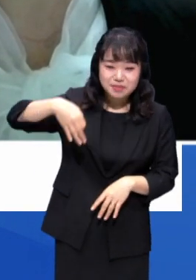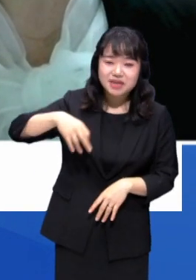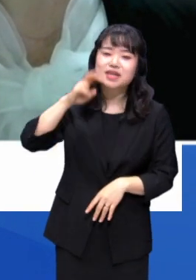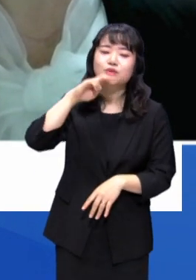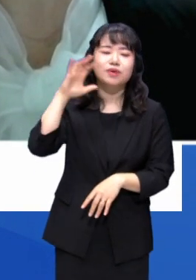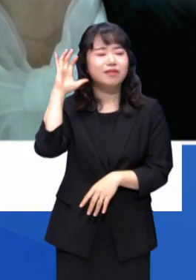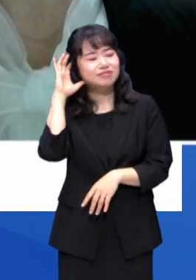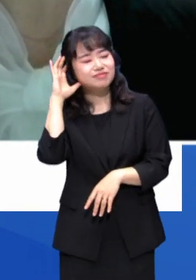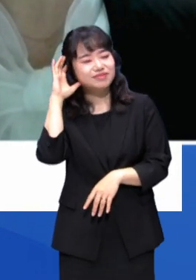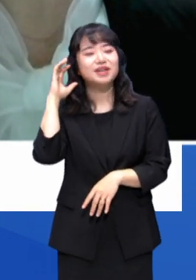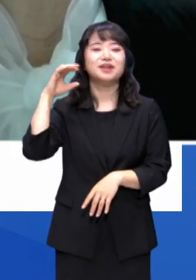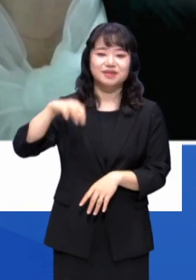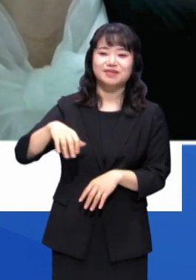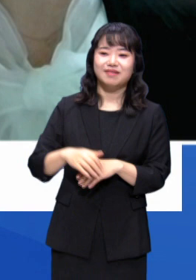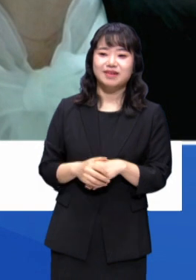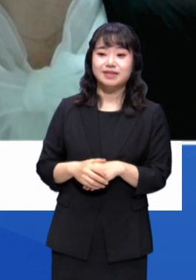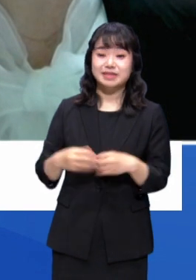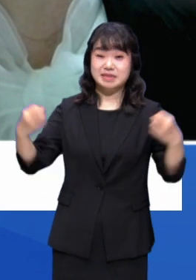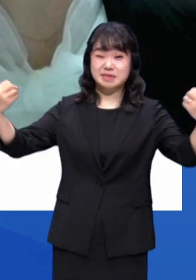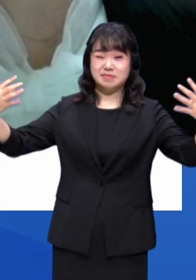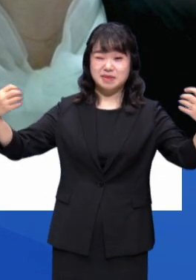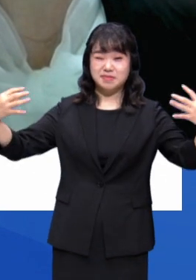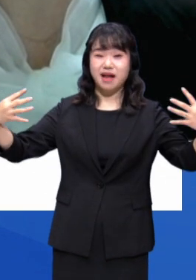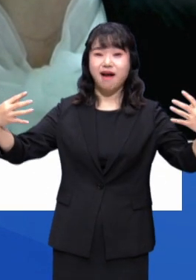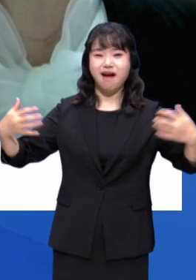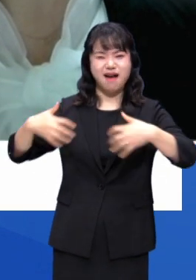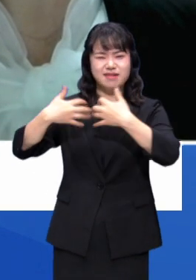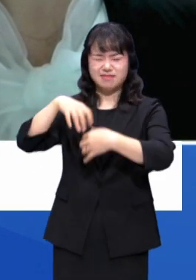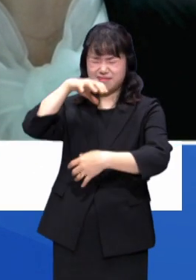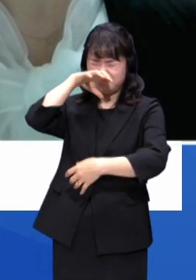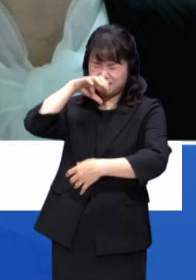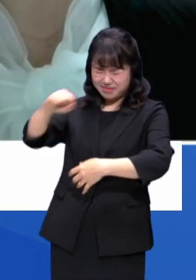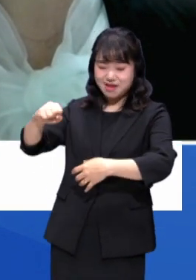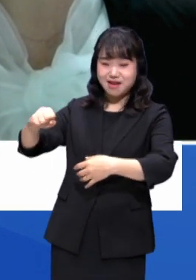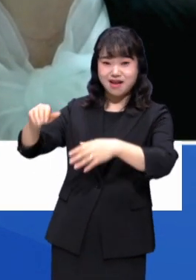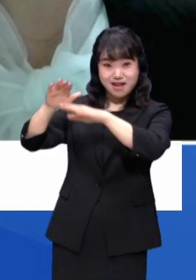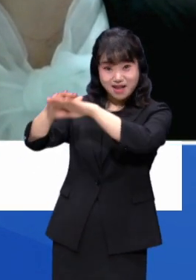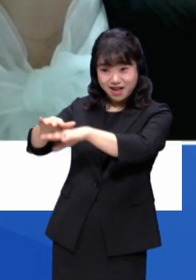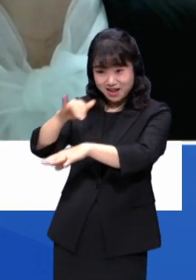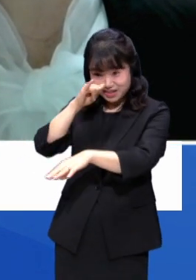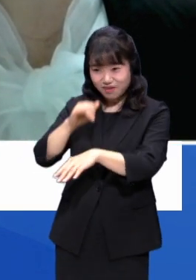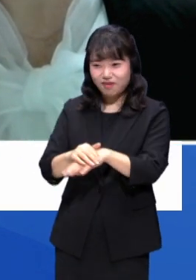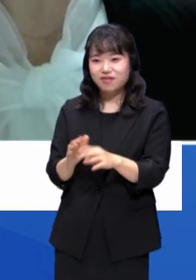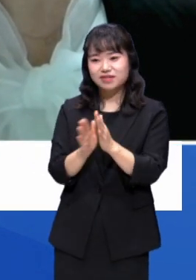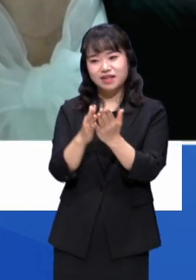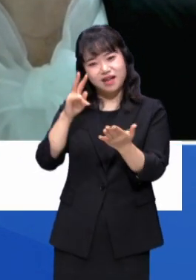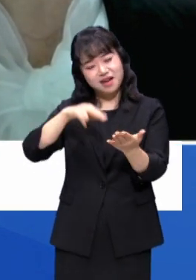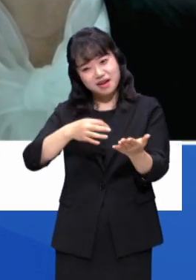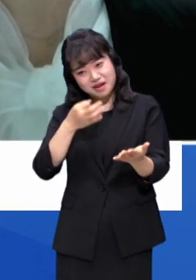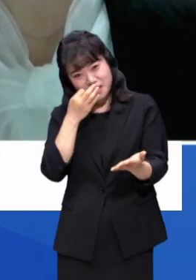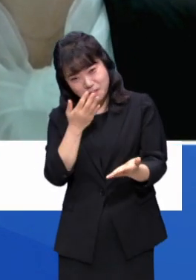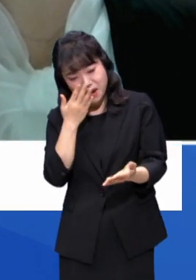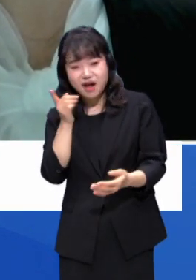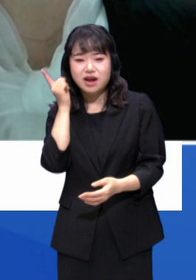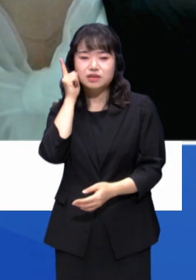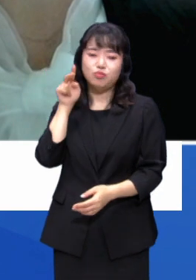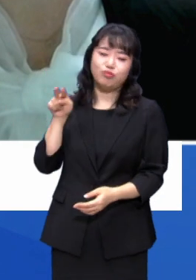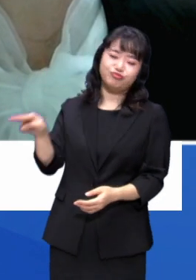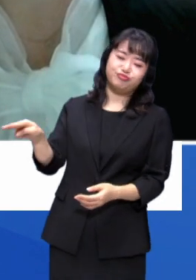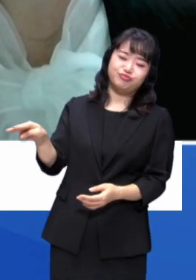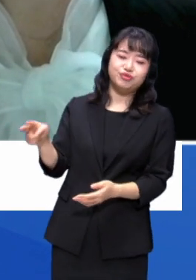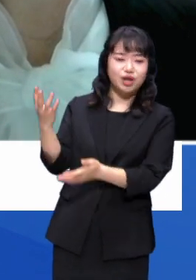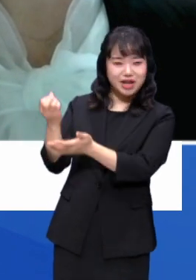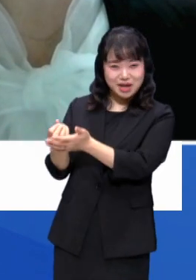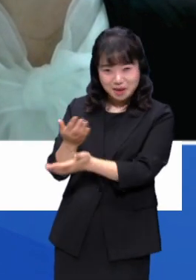이곳은 고품질 스피커 청음 공간이고요. 음악 잡지를 열람할 수도 있고 휴대폰 충전도 가능한